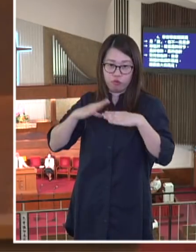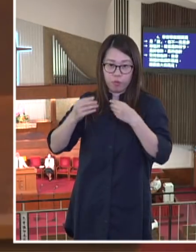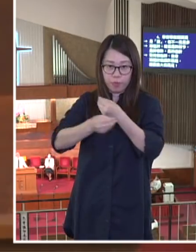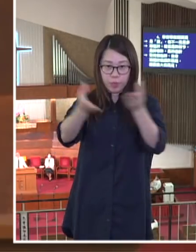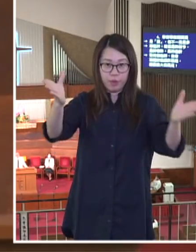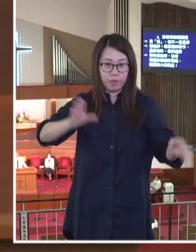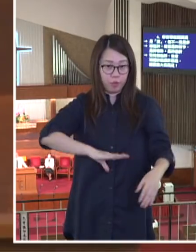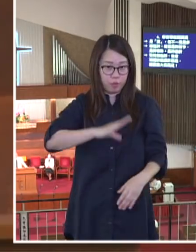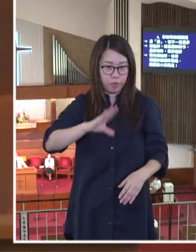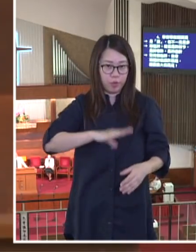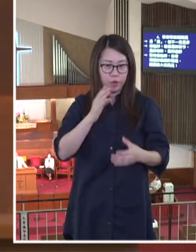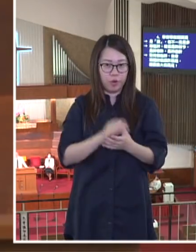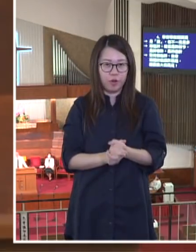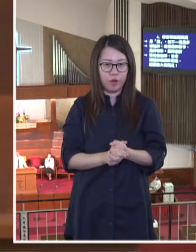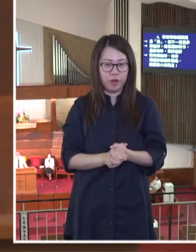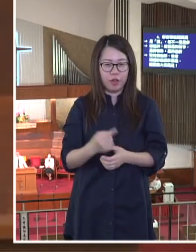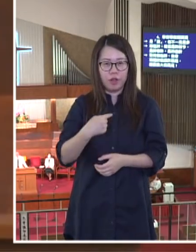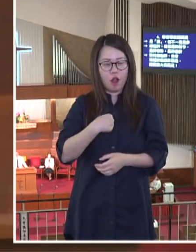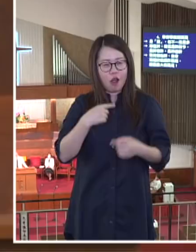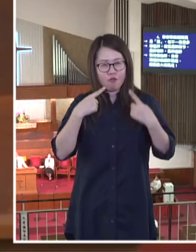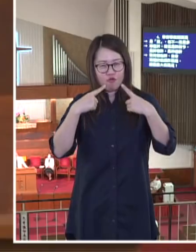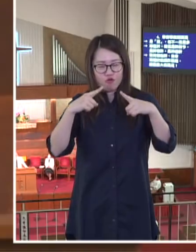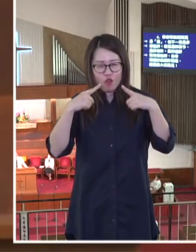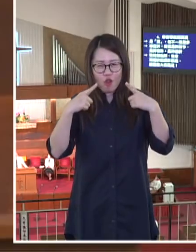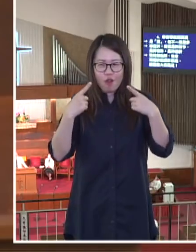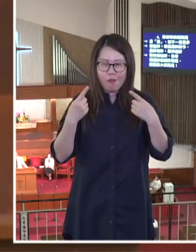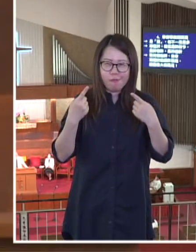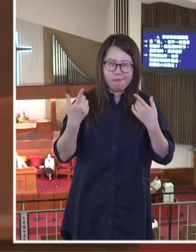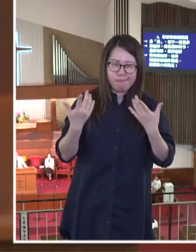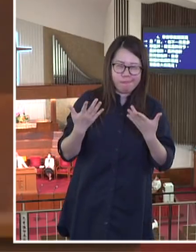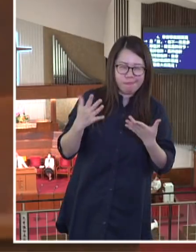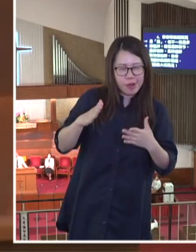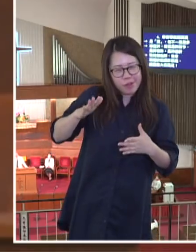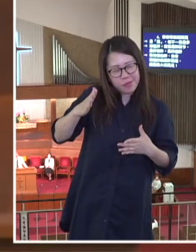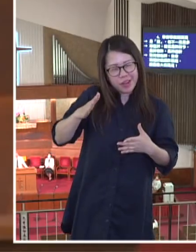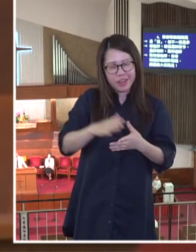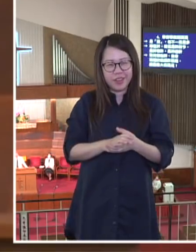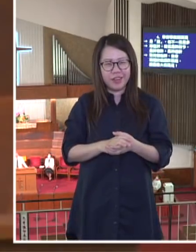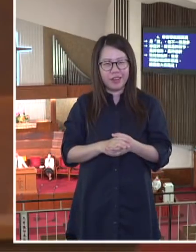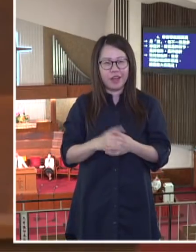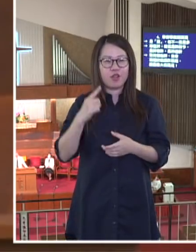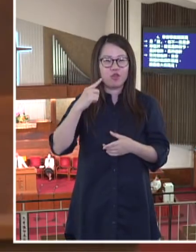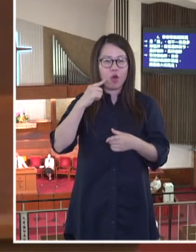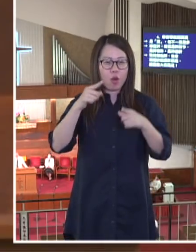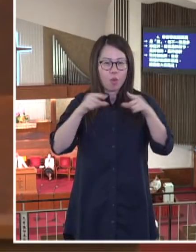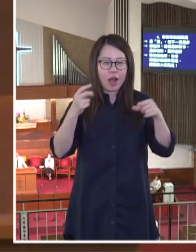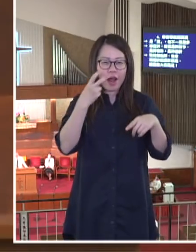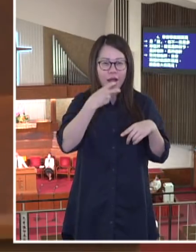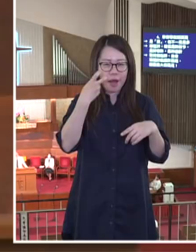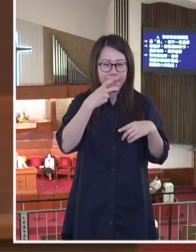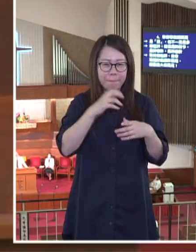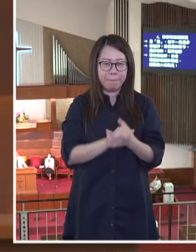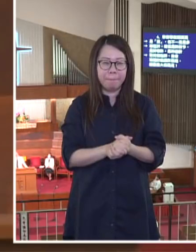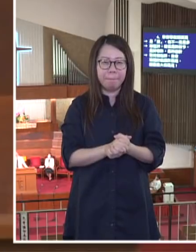不是很懂唱的歌，因为它是唱就是台湾话、闽南话、台语的，就是叫什么歌名，就是叫耶和华祝